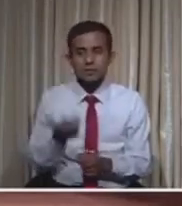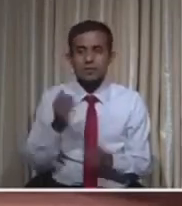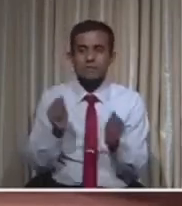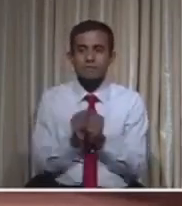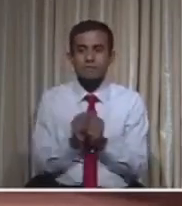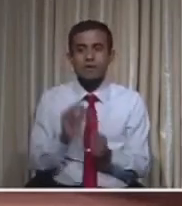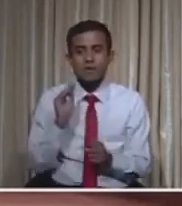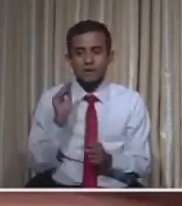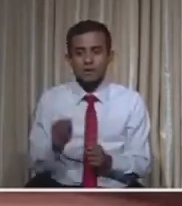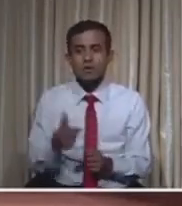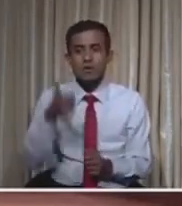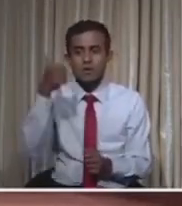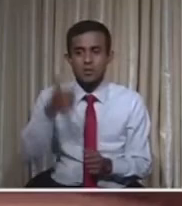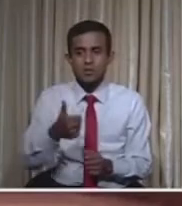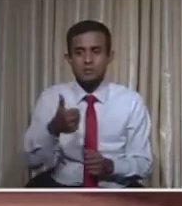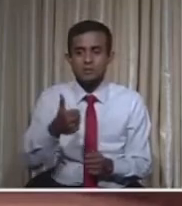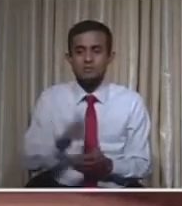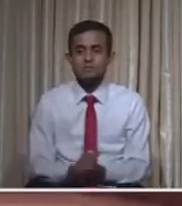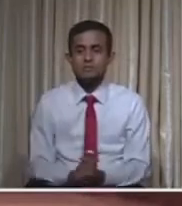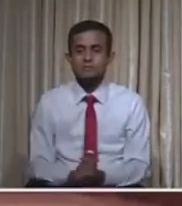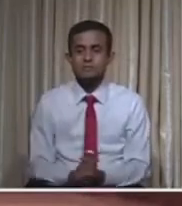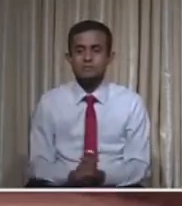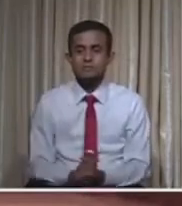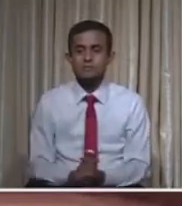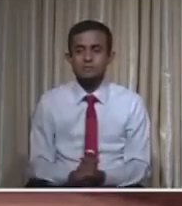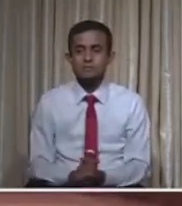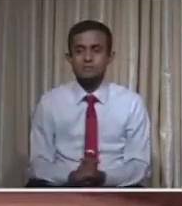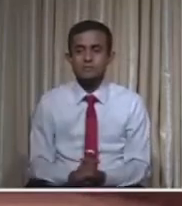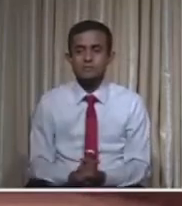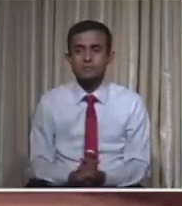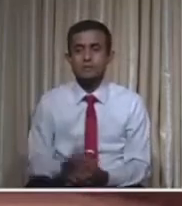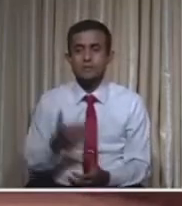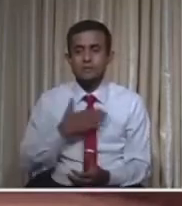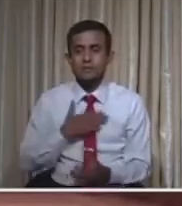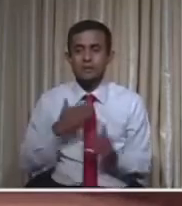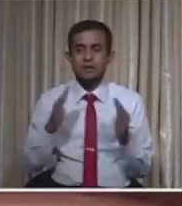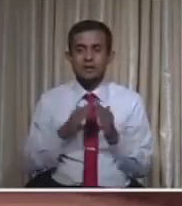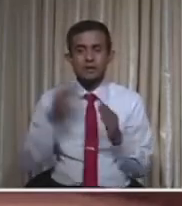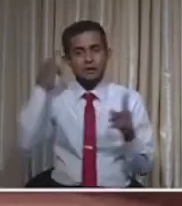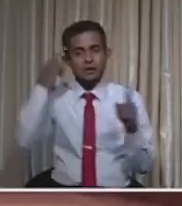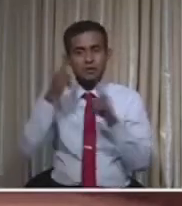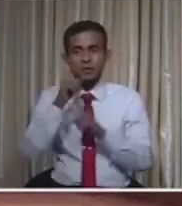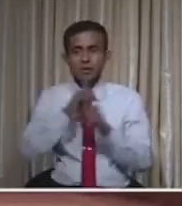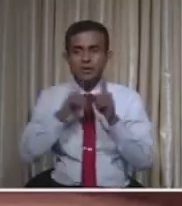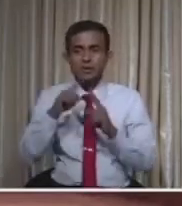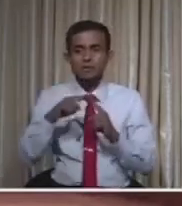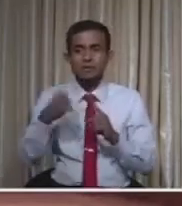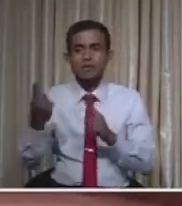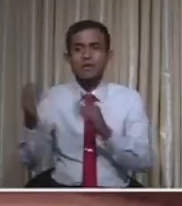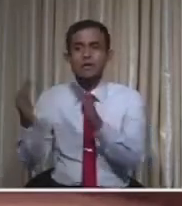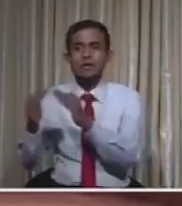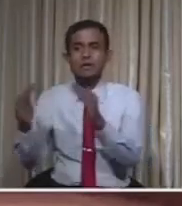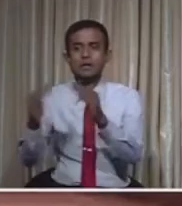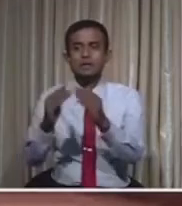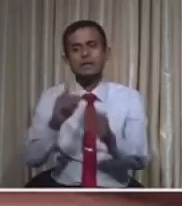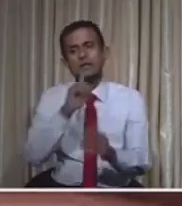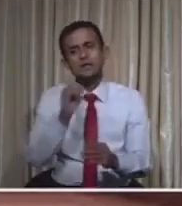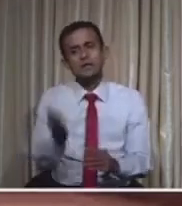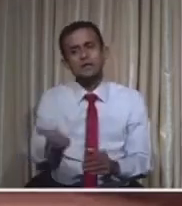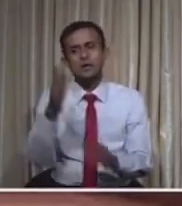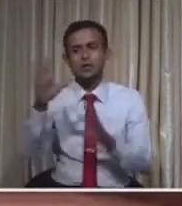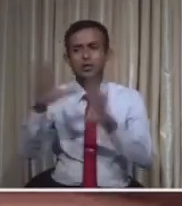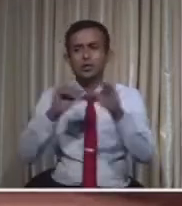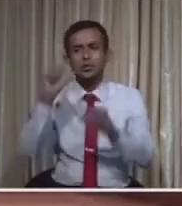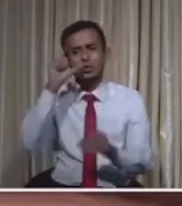කරනවා නම් හොඳයි. ඉතින් ඒක නිසා දැන් මගේ ගේ ගැන කියනකොට අනික් අයගේ ගෙවල් ගැන කියන්නේ ඒවත් තොරතුරු